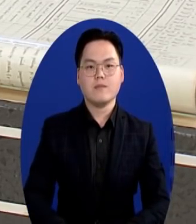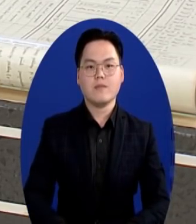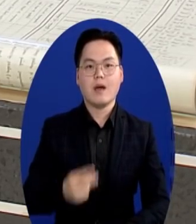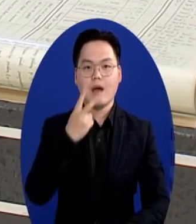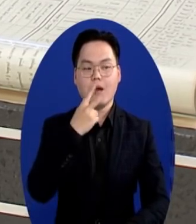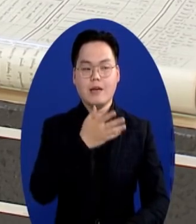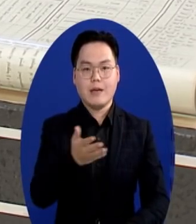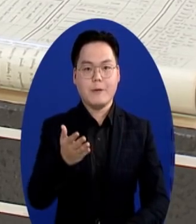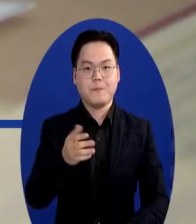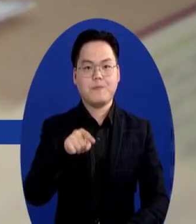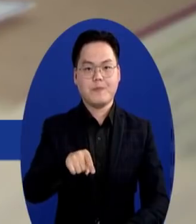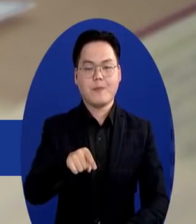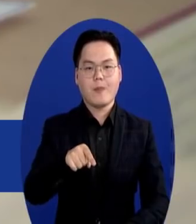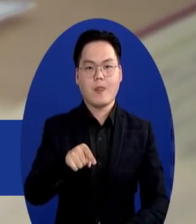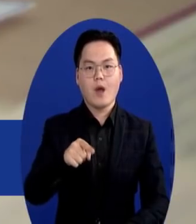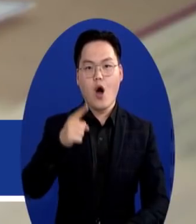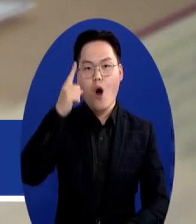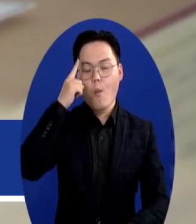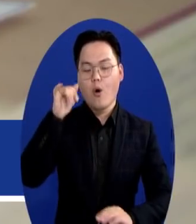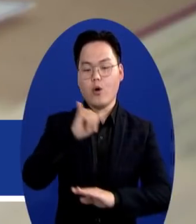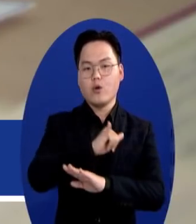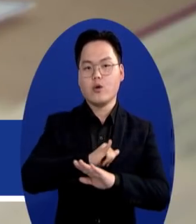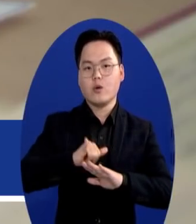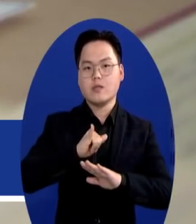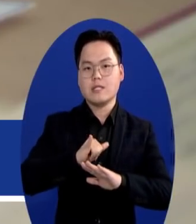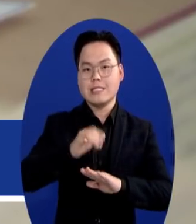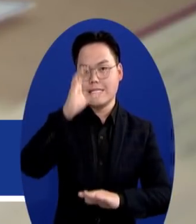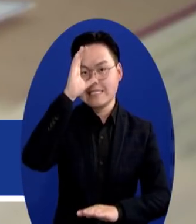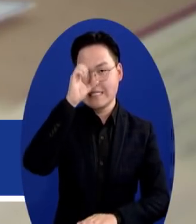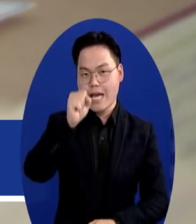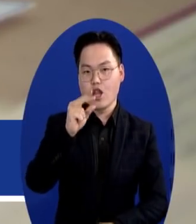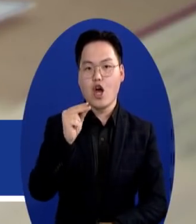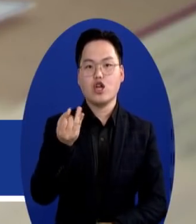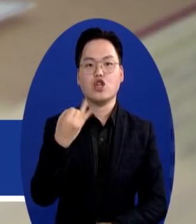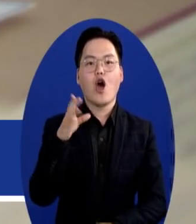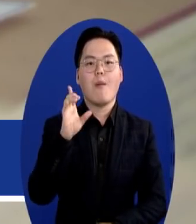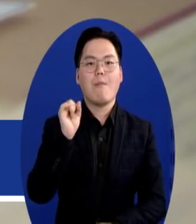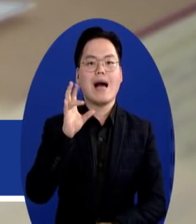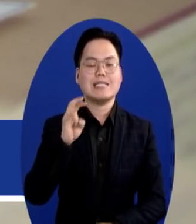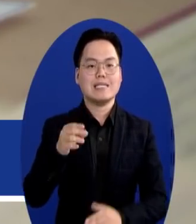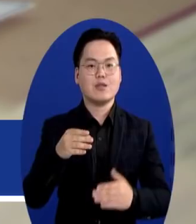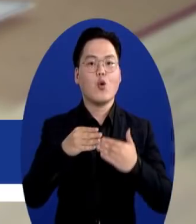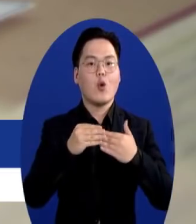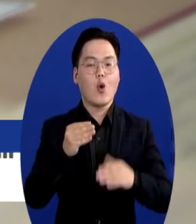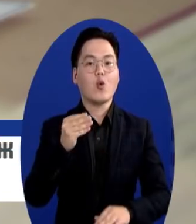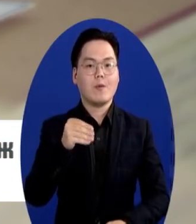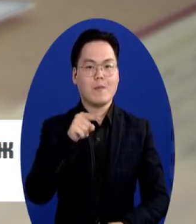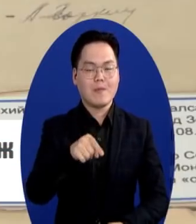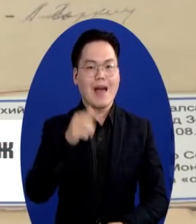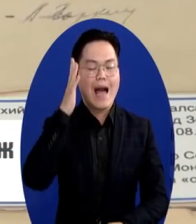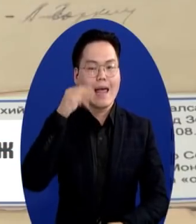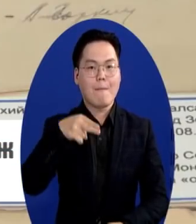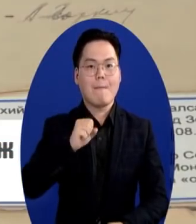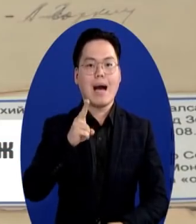Үзэгчлэний харж байгаа энэ шүлэг хоргонд бүгдээрмдэх Монгол Ард Улсын ерөнхий сайд, Маршал Чавасны гишүүний үнэмлэх, гадаад паспорт, өдрийн тэмдэглэл